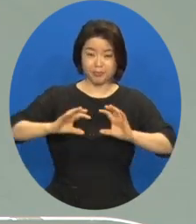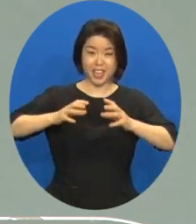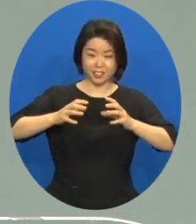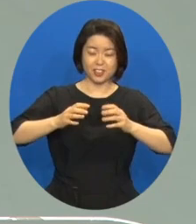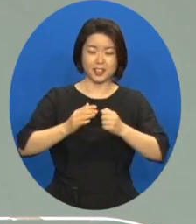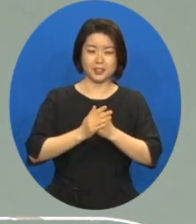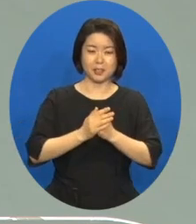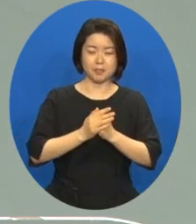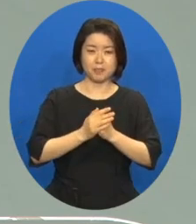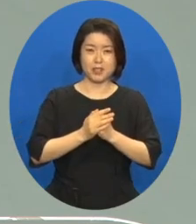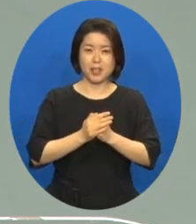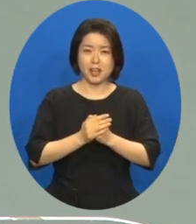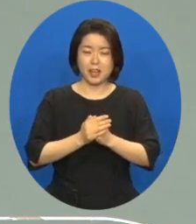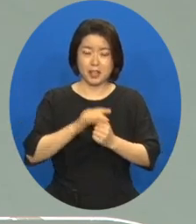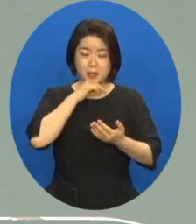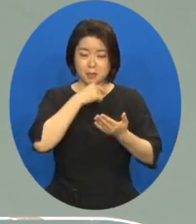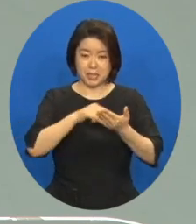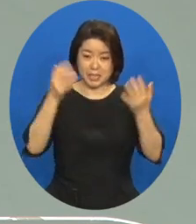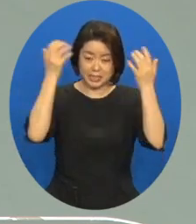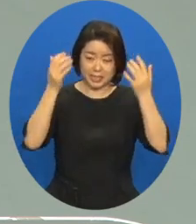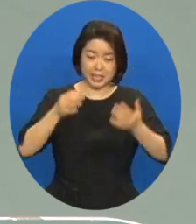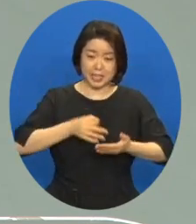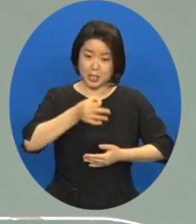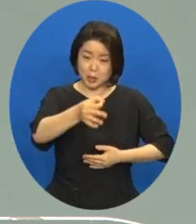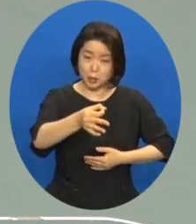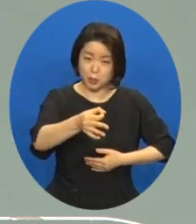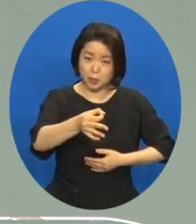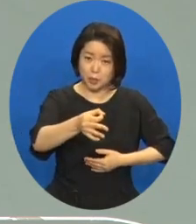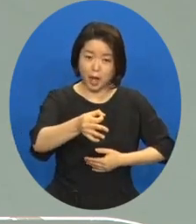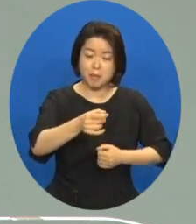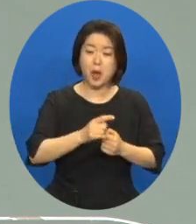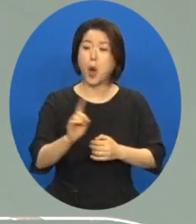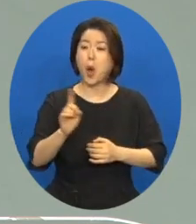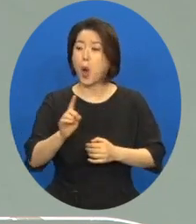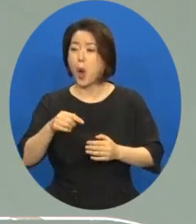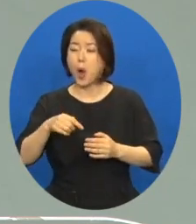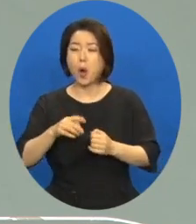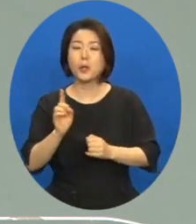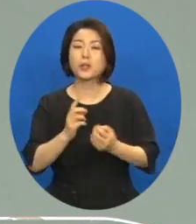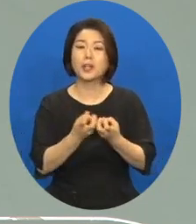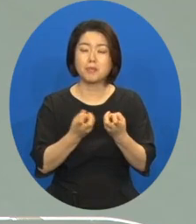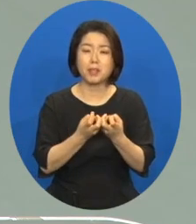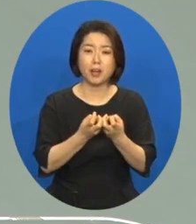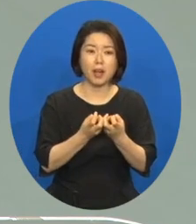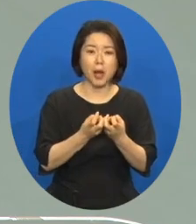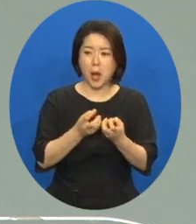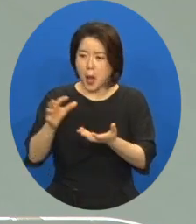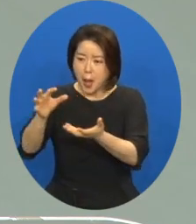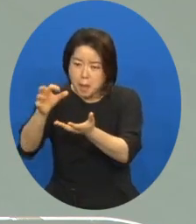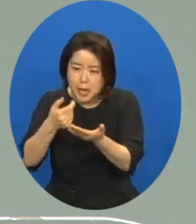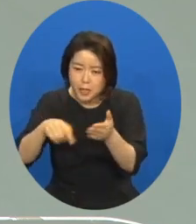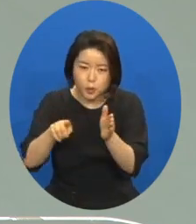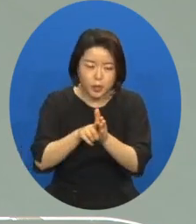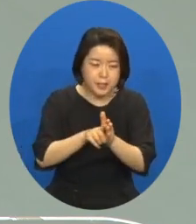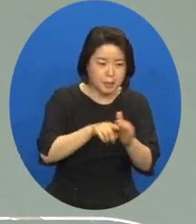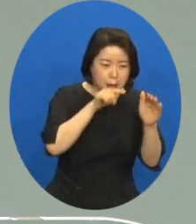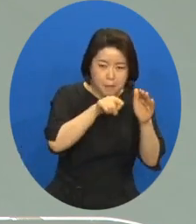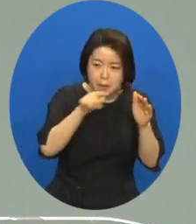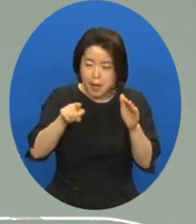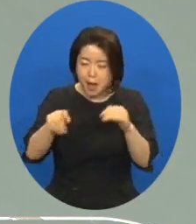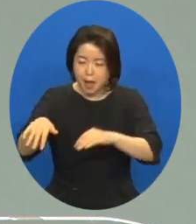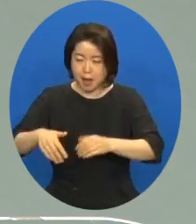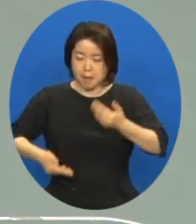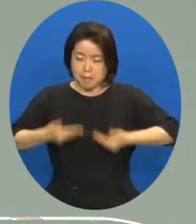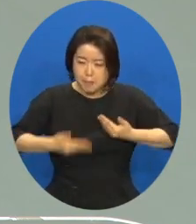재난지원금 나오면 받으러 가요, 안 받으러 가요? 어디로 가서 받지? 살펴보고, 그렇게 바빠도,